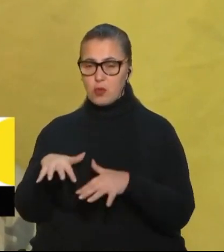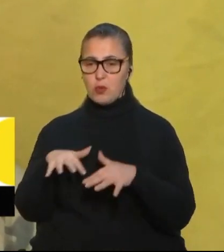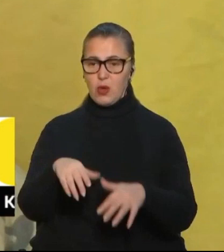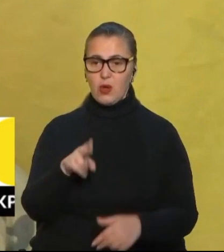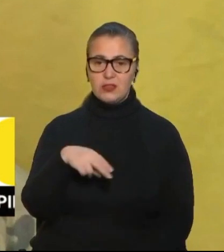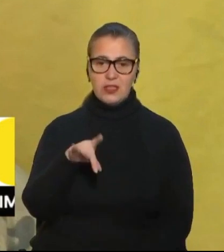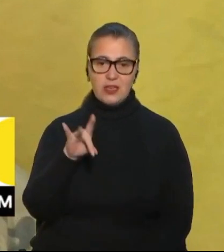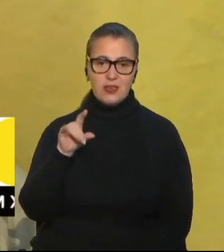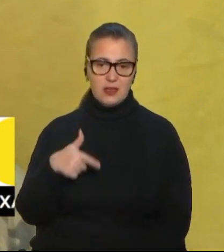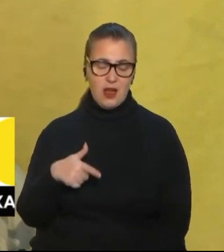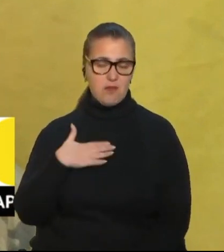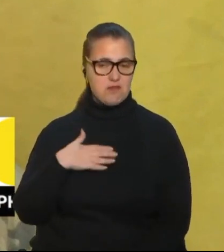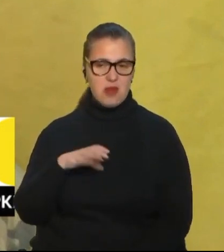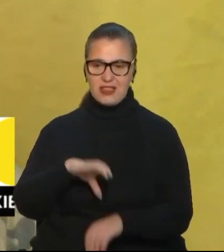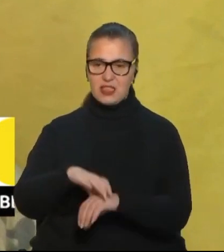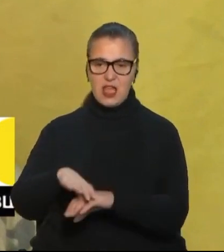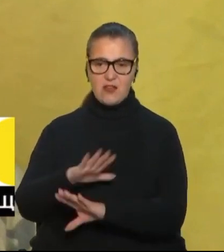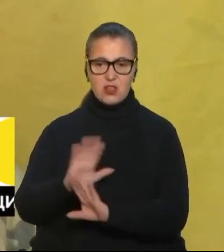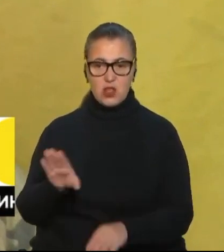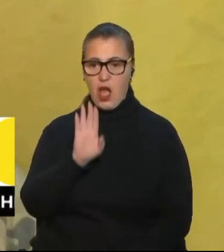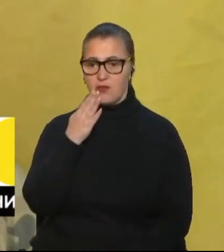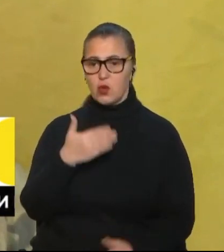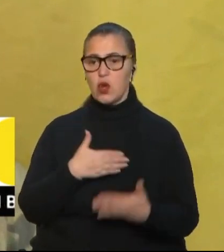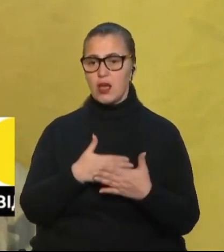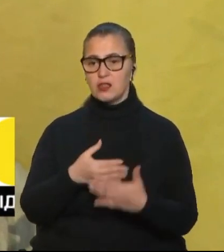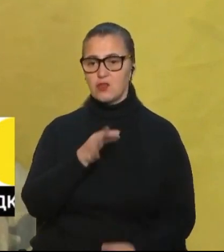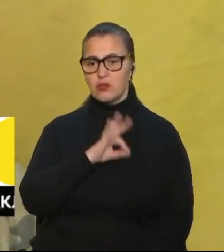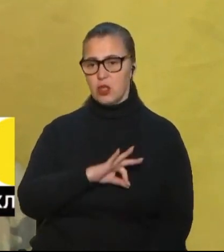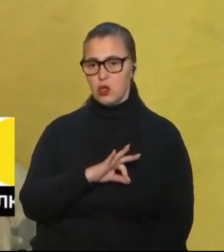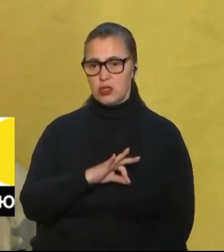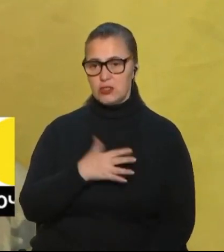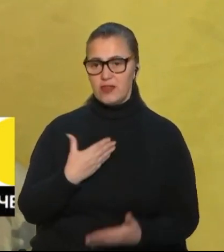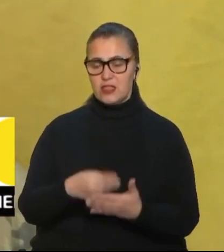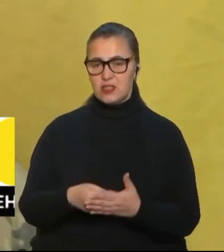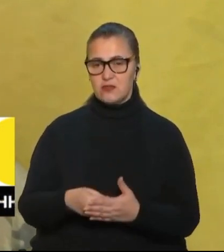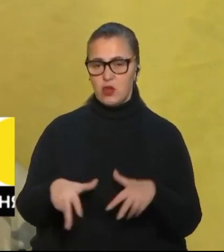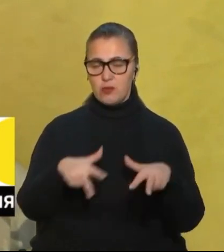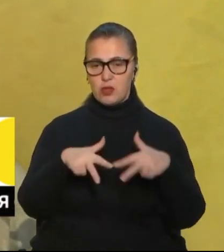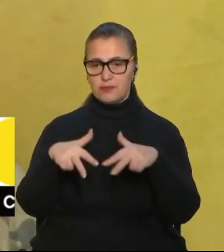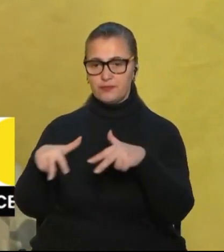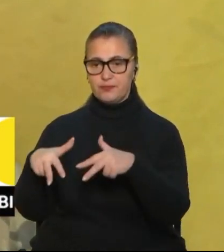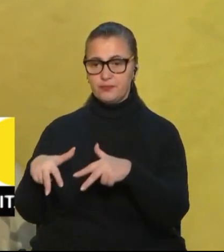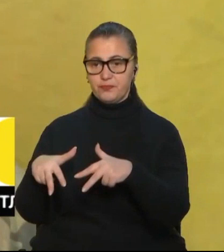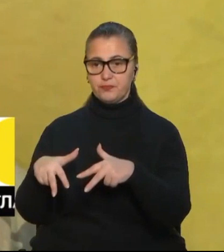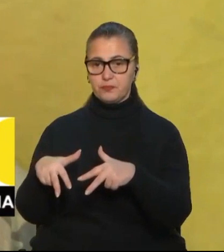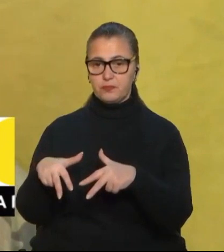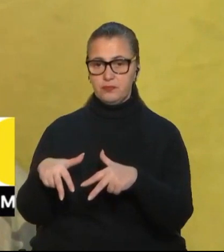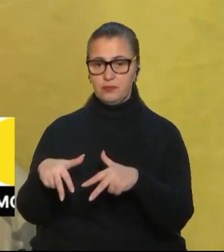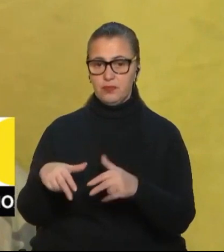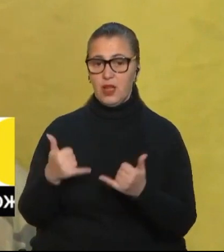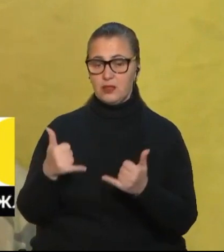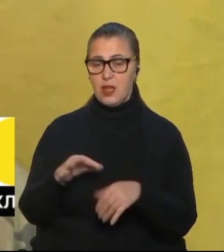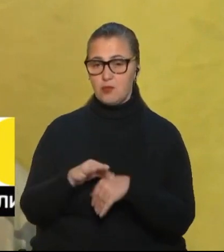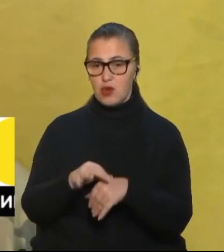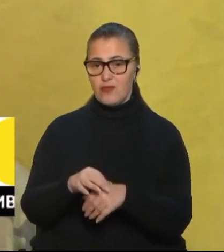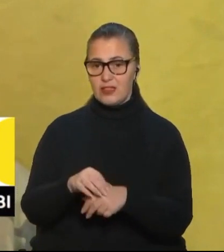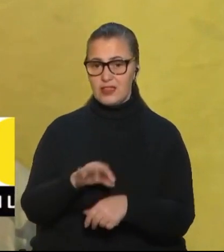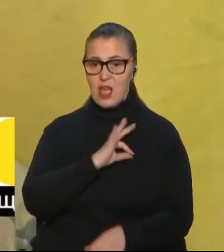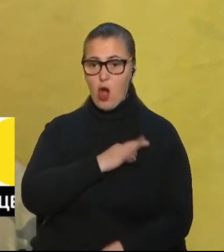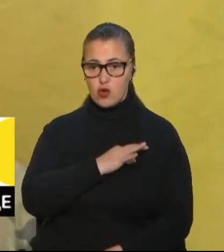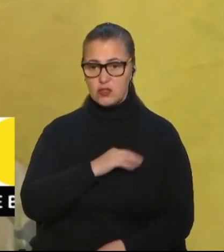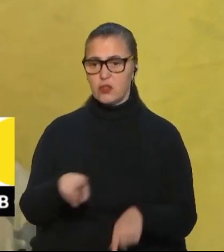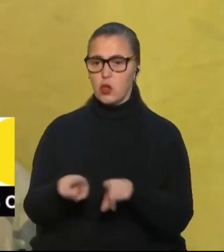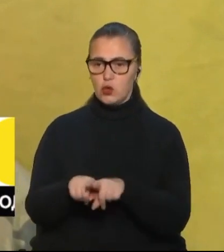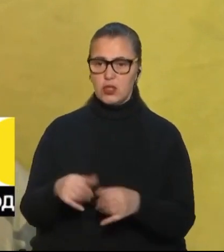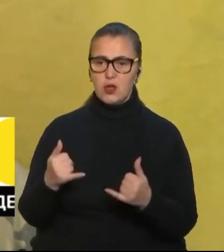не фіксували, але ворог активно використовує свої безпілотні літальні апарати як для проведення розвідки, так